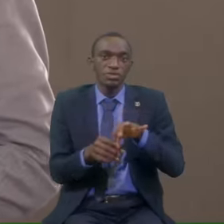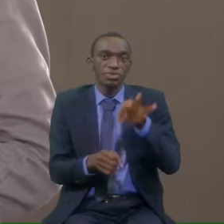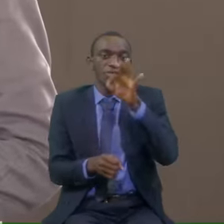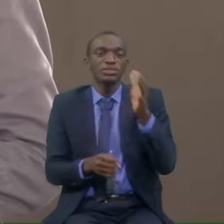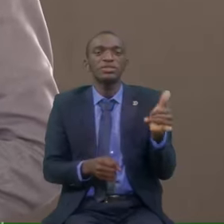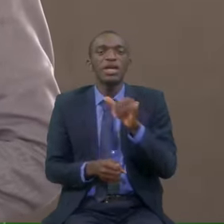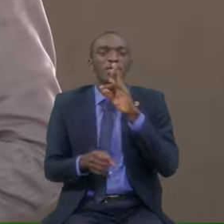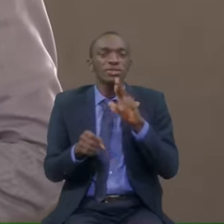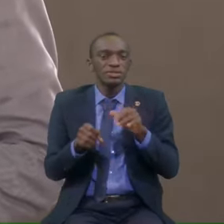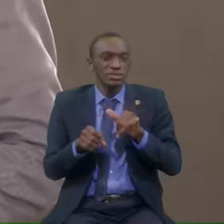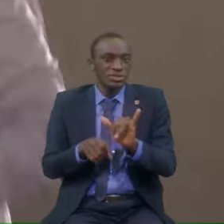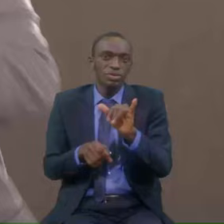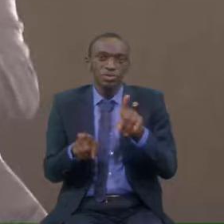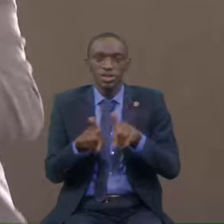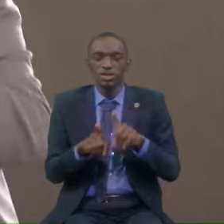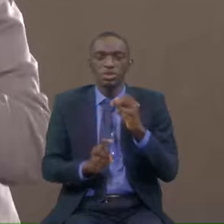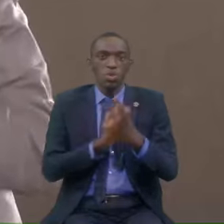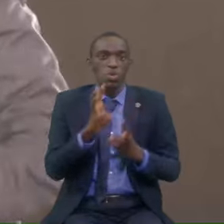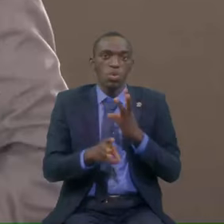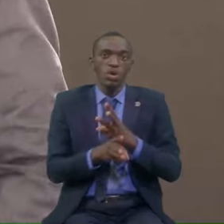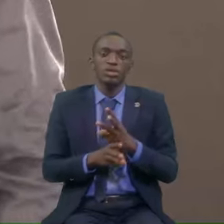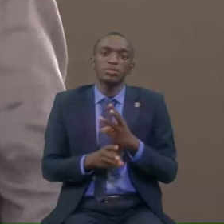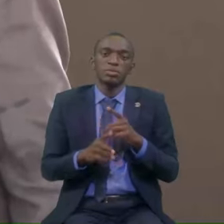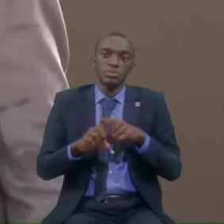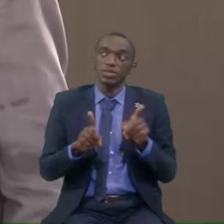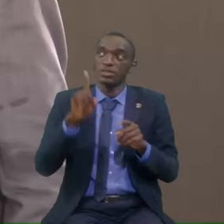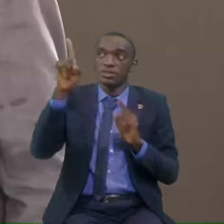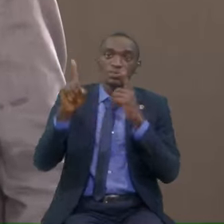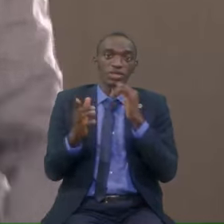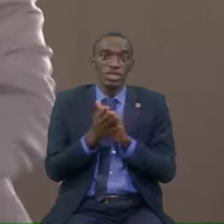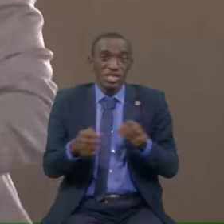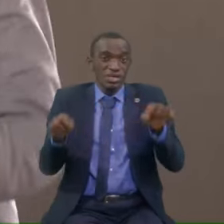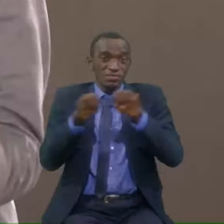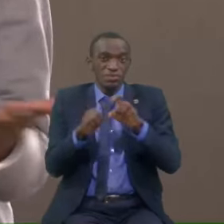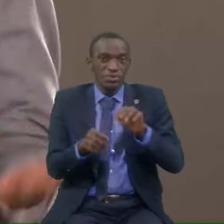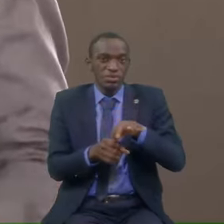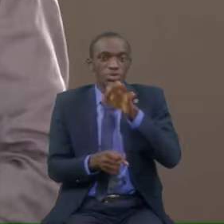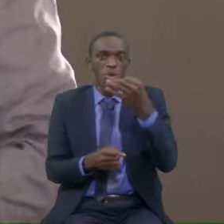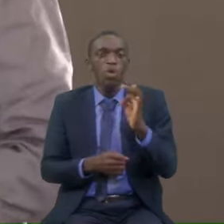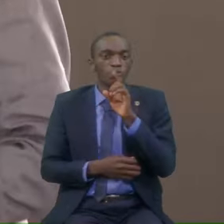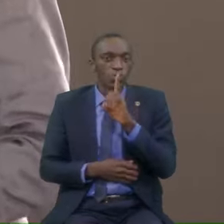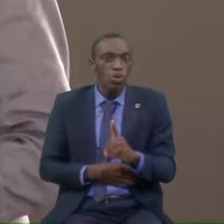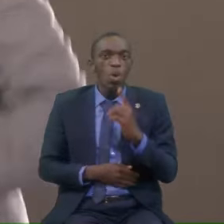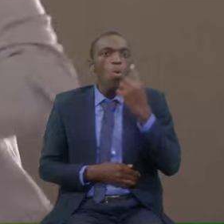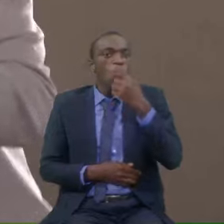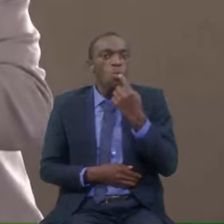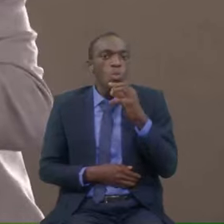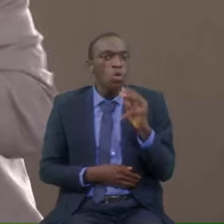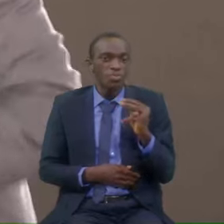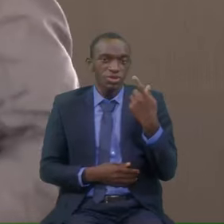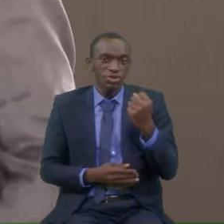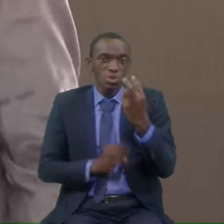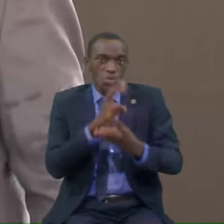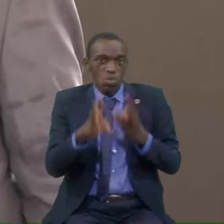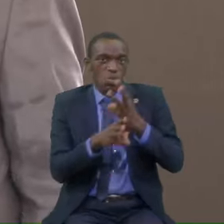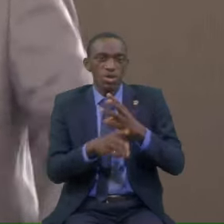monde, même l'esprit de vérité, que le monde ne peut recevoir,